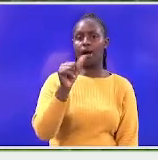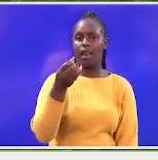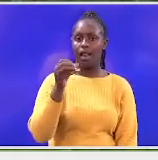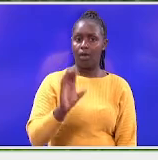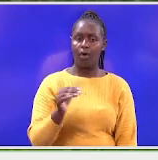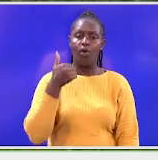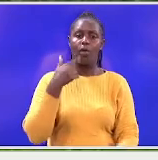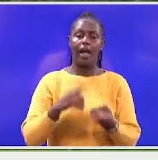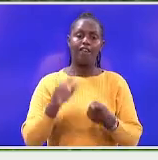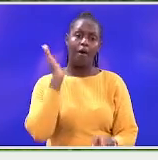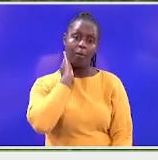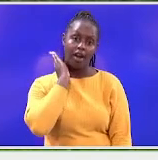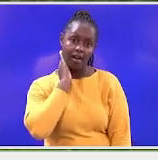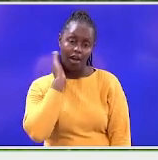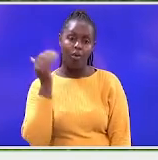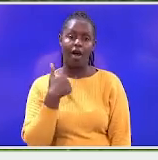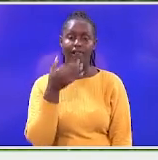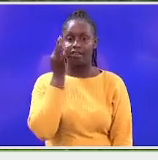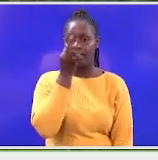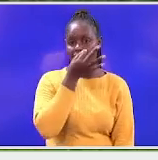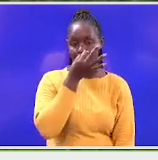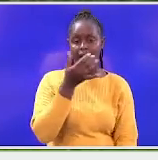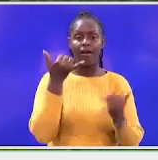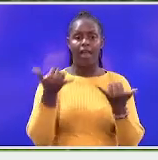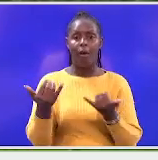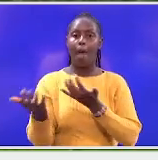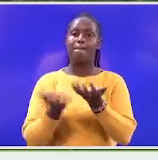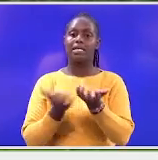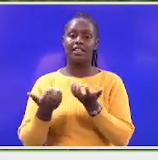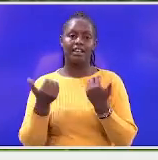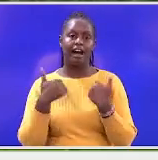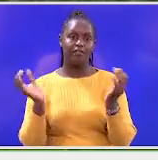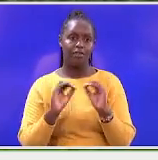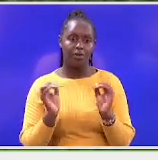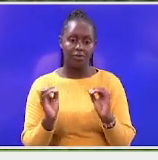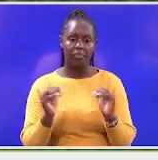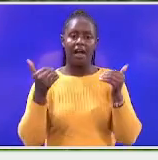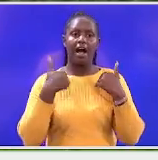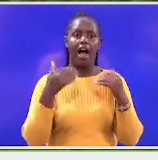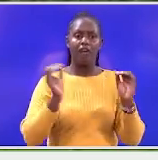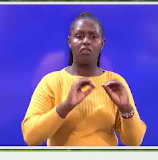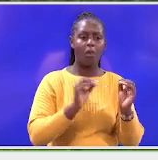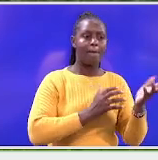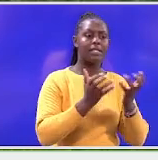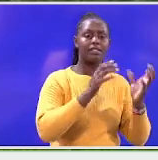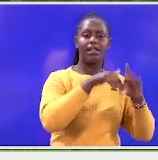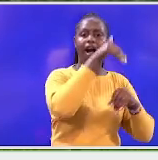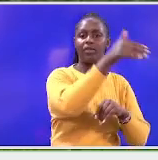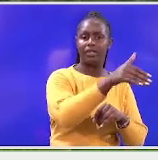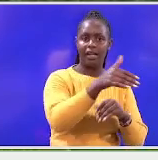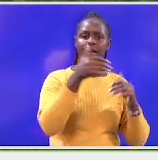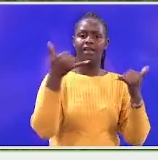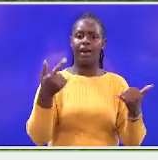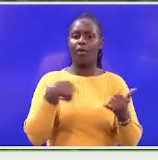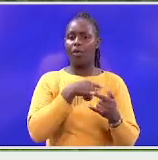vile Murang'a, kama vile Nyeri. Sasa tumekosa biashara za kule, wamekosa biashara za hapa, na tunataka kuimarisha